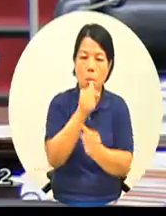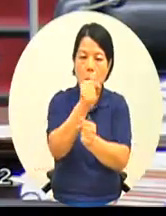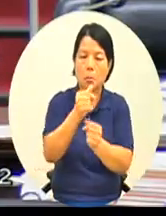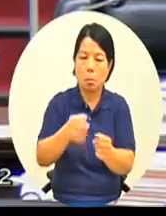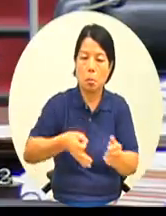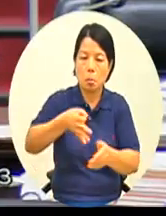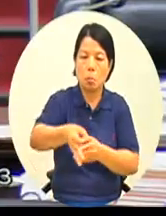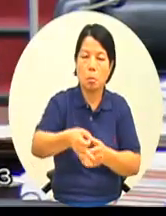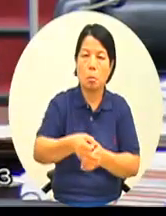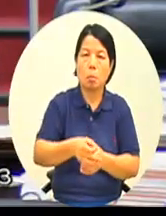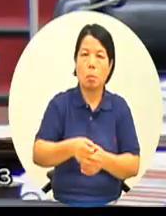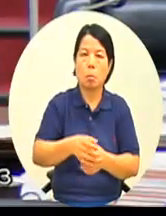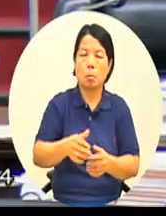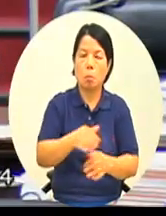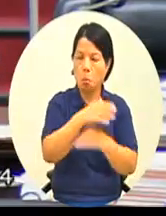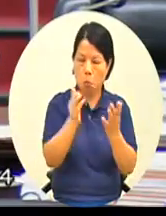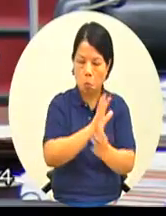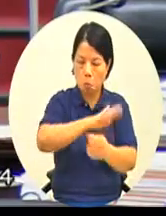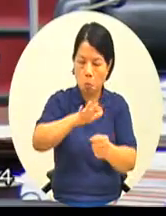有没有完成足额提拨？